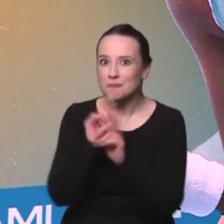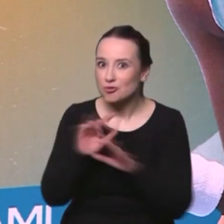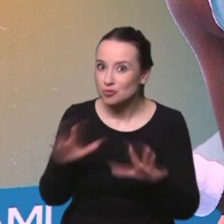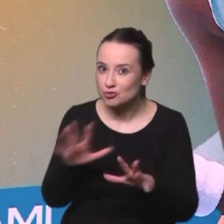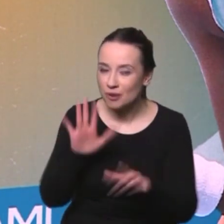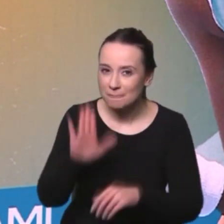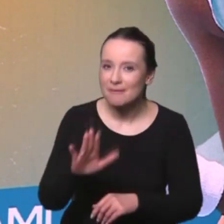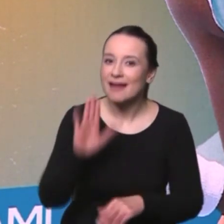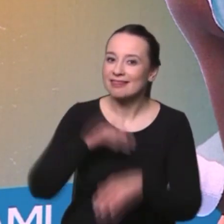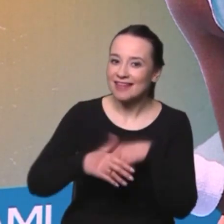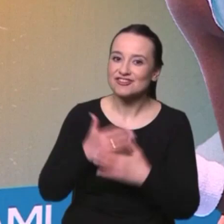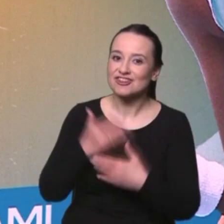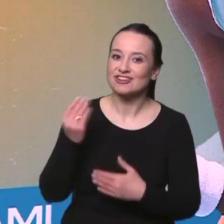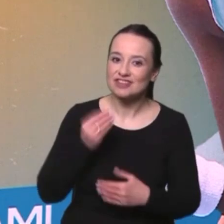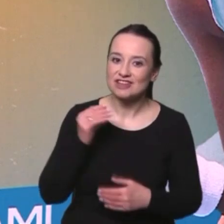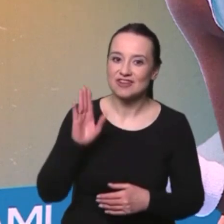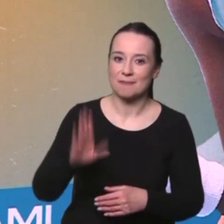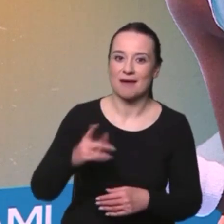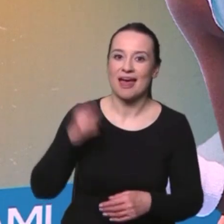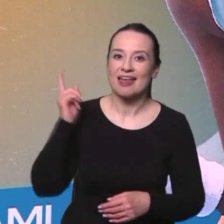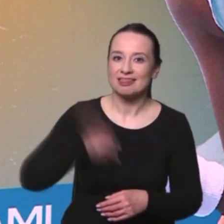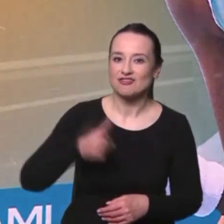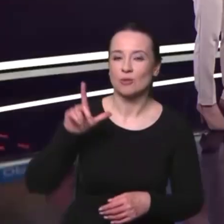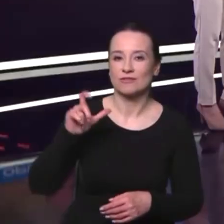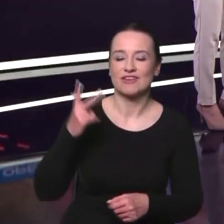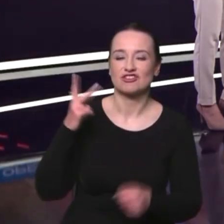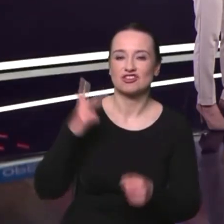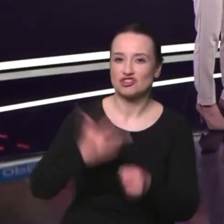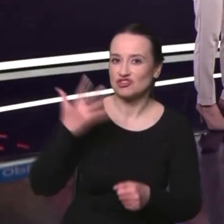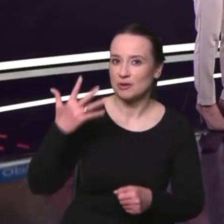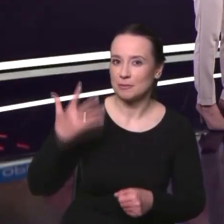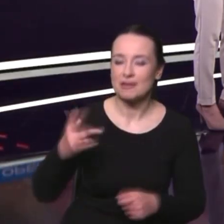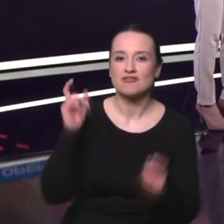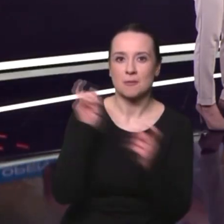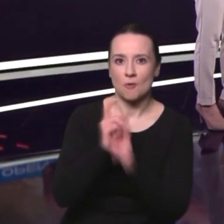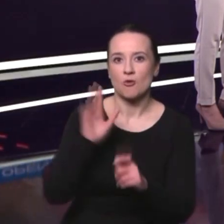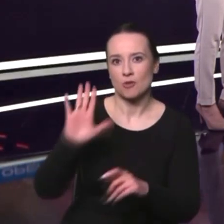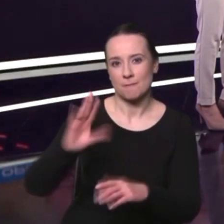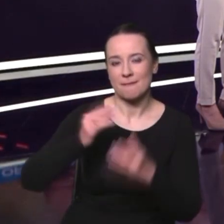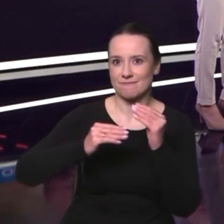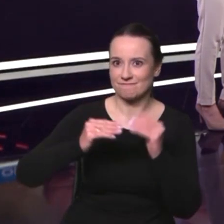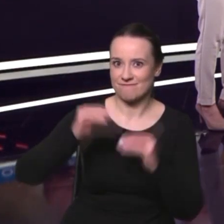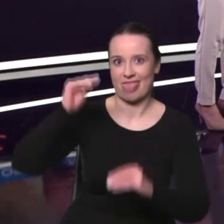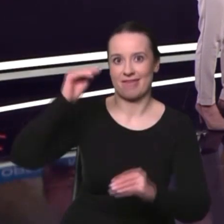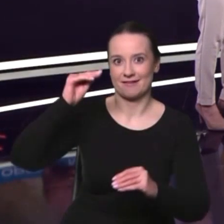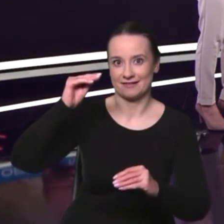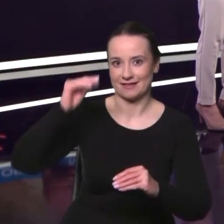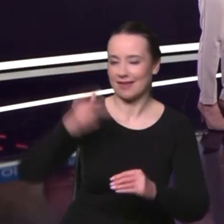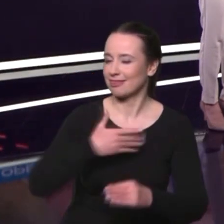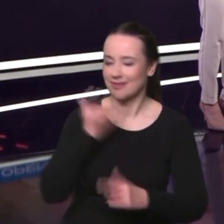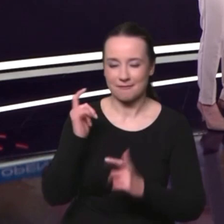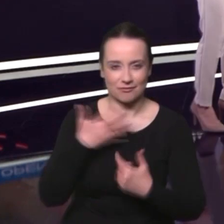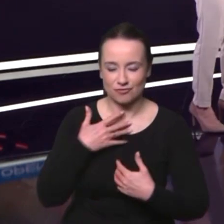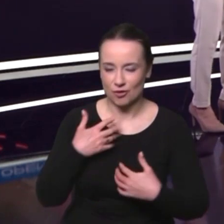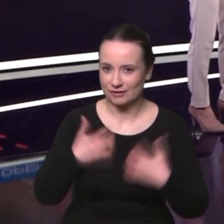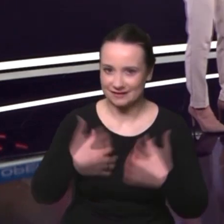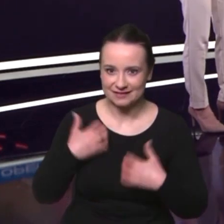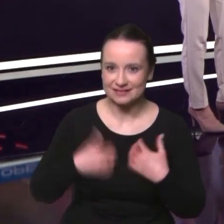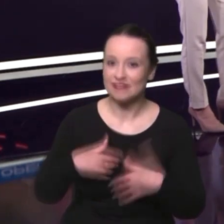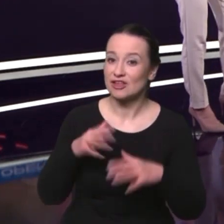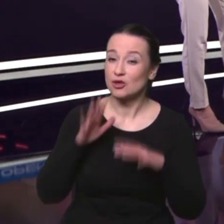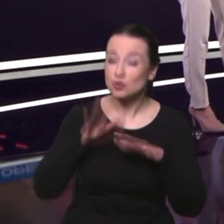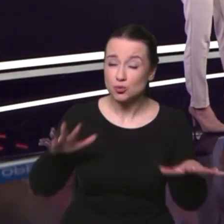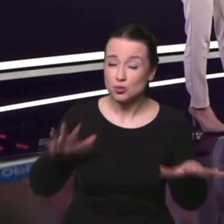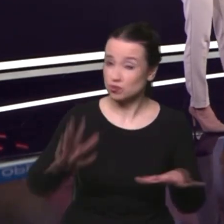jeszcze będzie miała Iga przewagę 1235 punktów, także jeszcze nie ma się czym stresować, tym bardziej, że tego grania jeszcze będzie